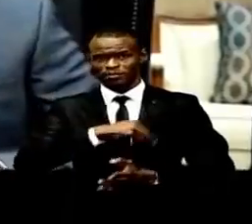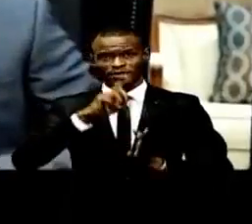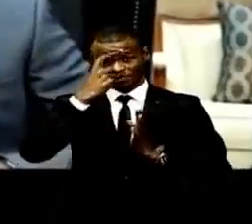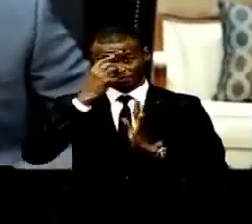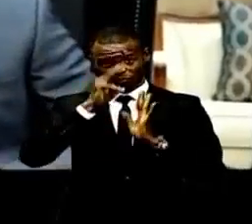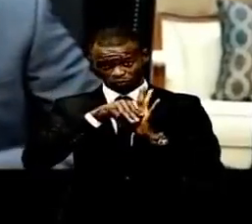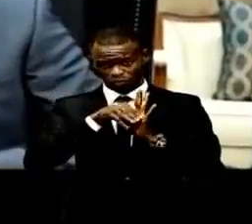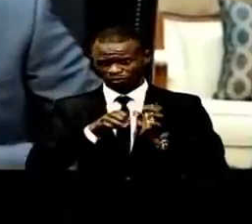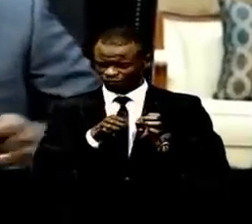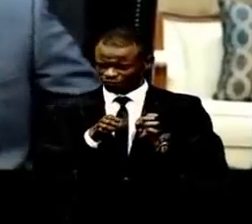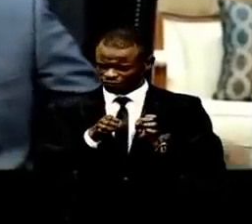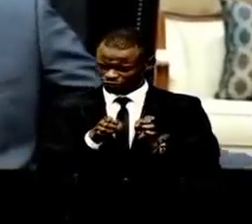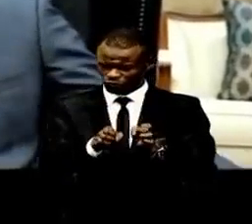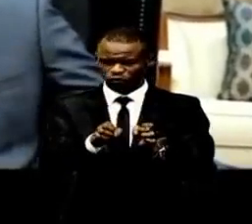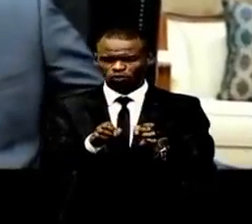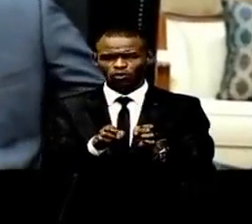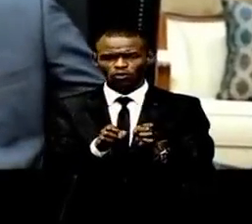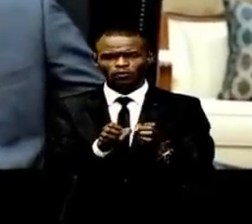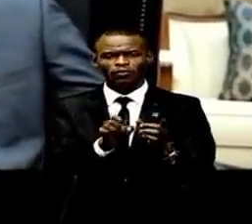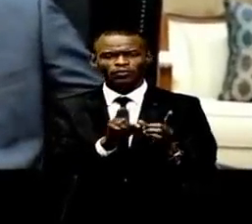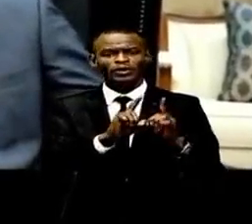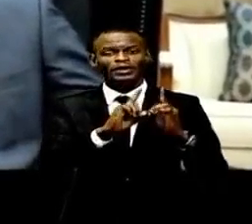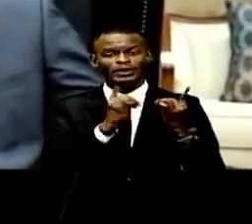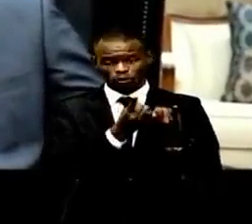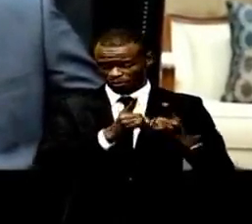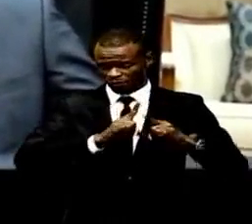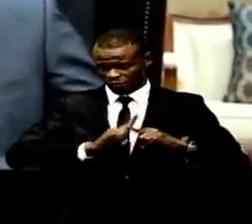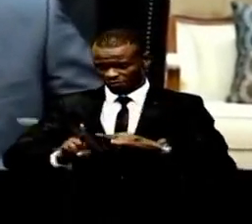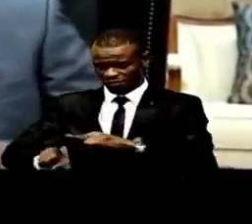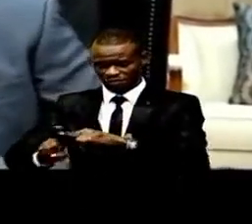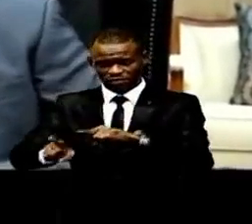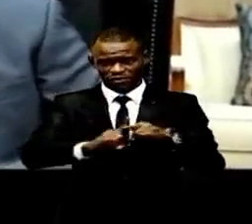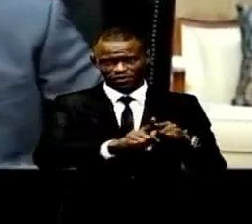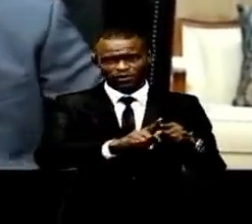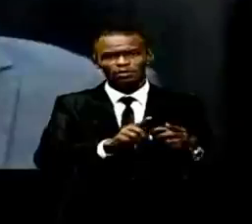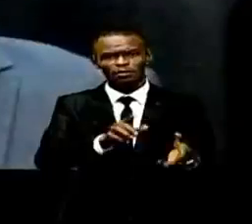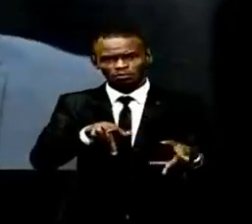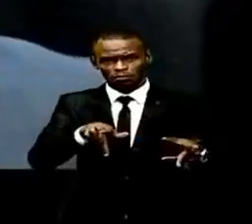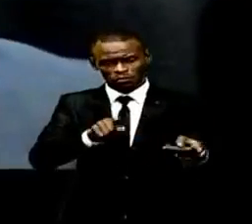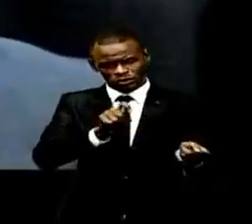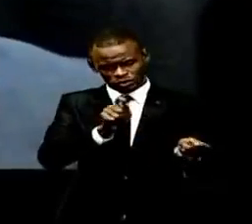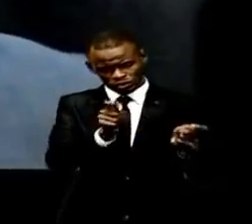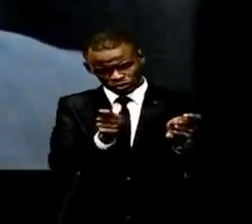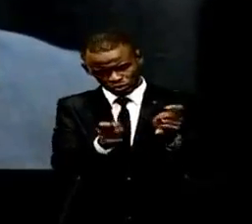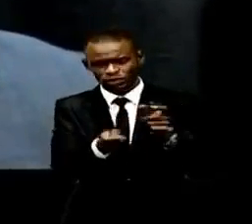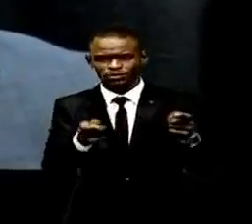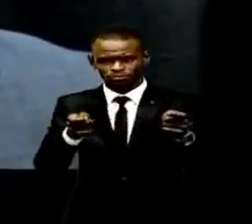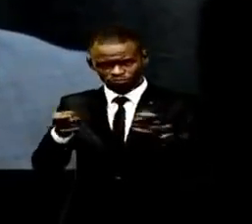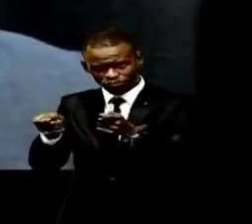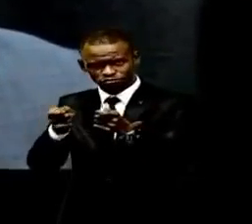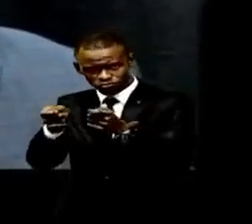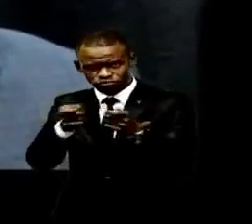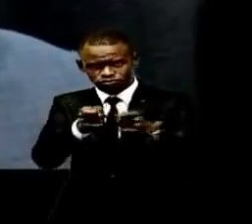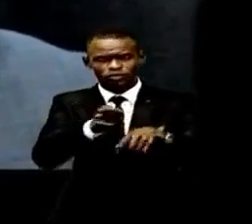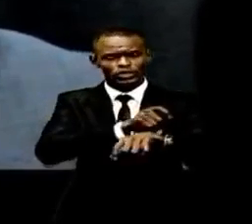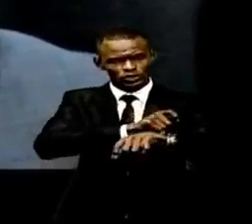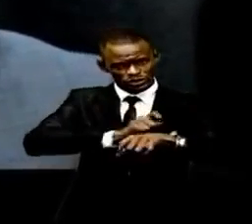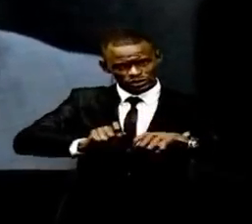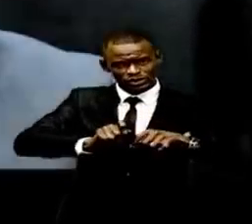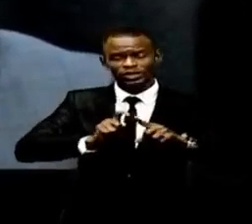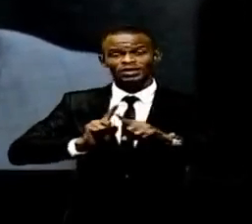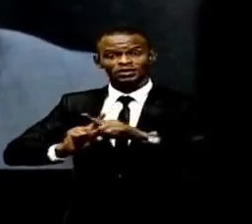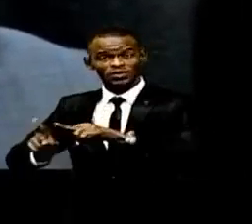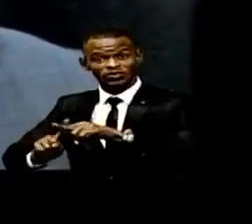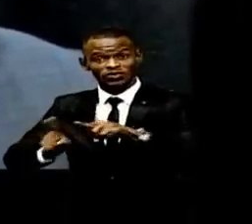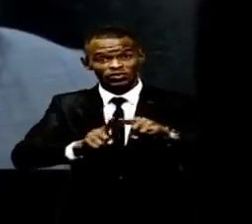ces domaines, spécialement dans la parfaite maîtrise et la supervision de leurs administrations respectives, dont certains acteurs